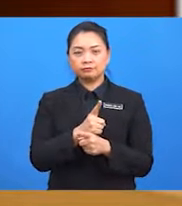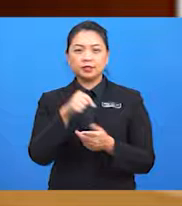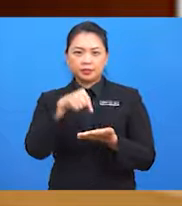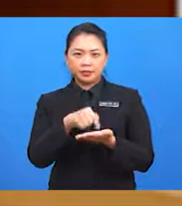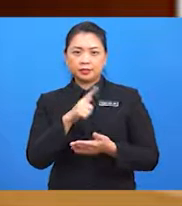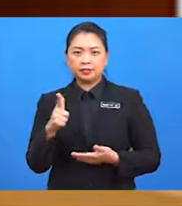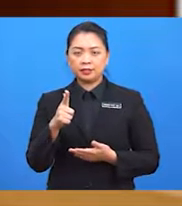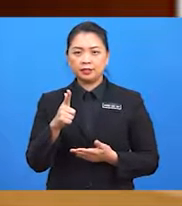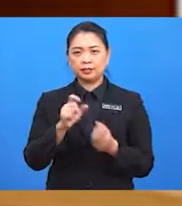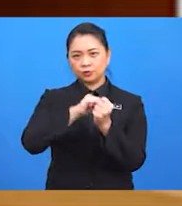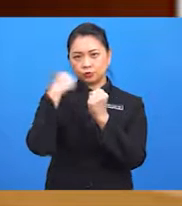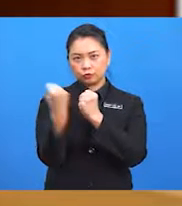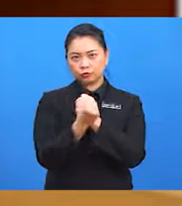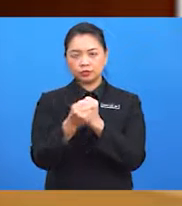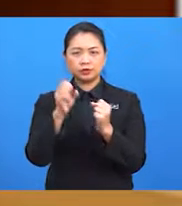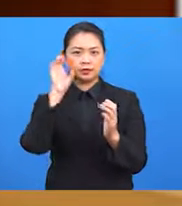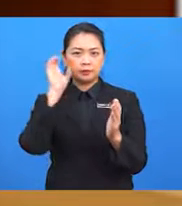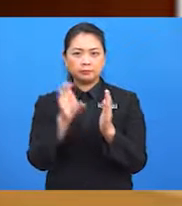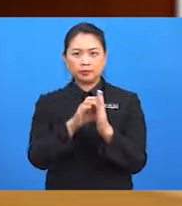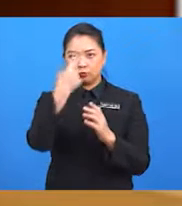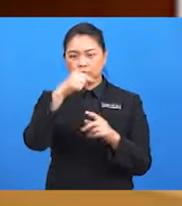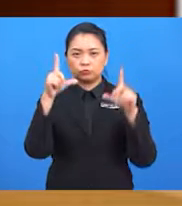inilah situasi gambaran bagi manipulasi foto.